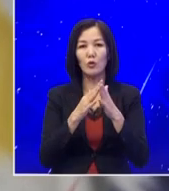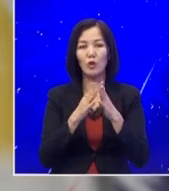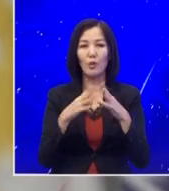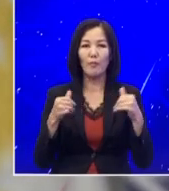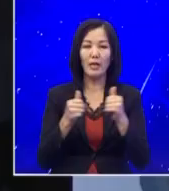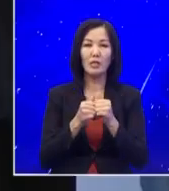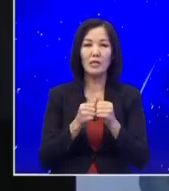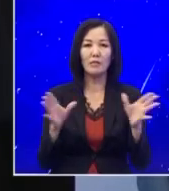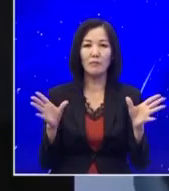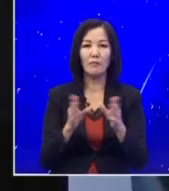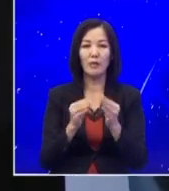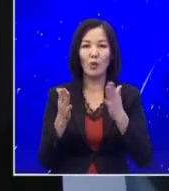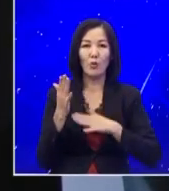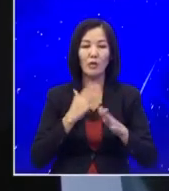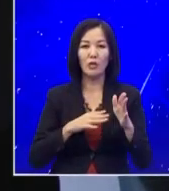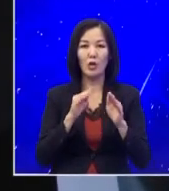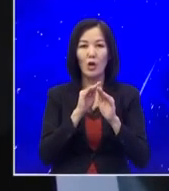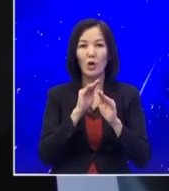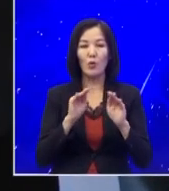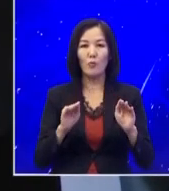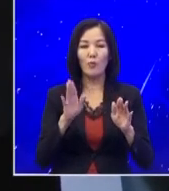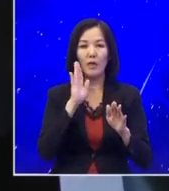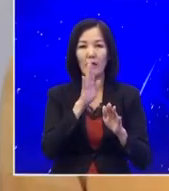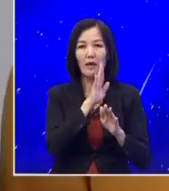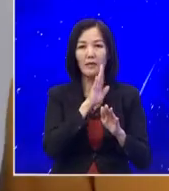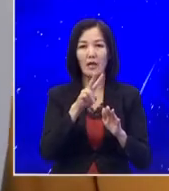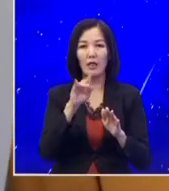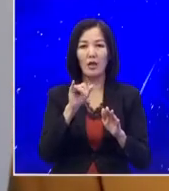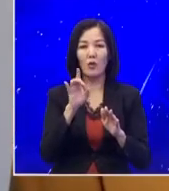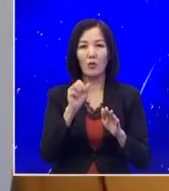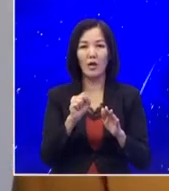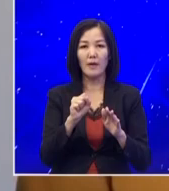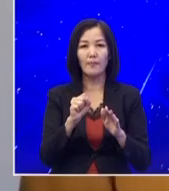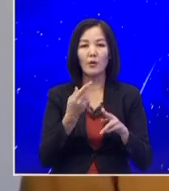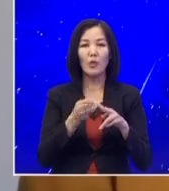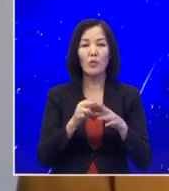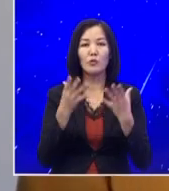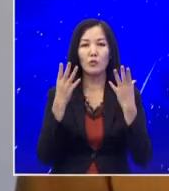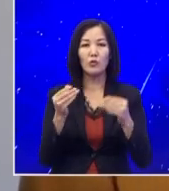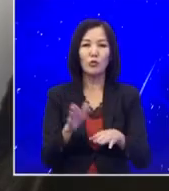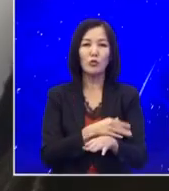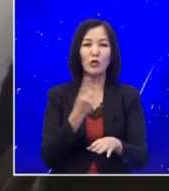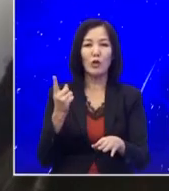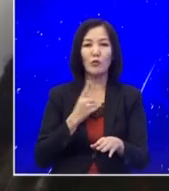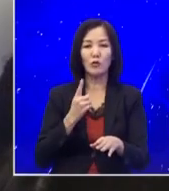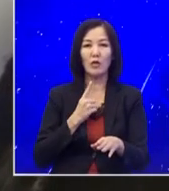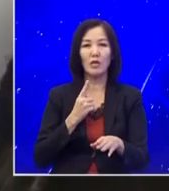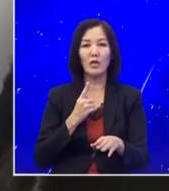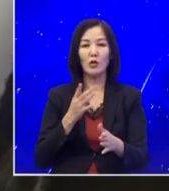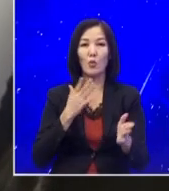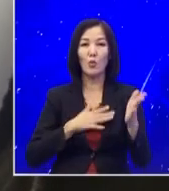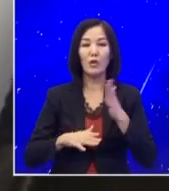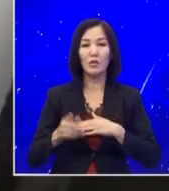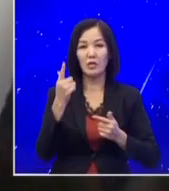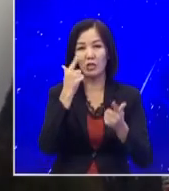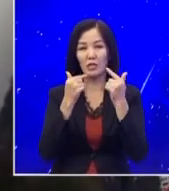сәре қуанышқа бөленген көп балалы аналардың бірі Лаура Әуелбекова. Осы күнді зарыға күткен қартанасы да қуаныштан